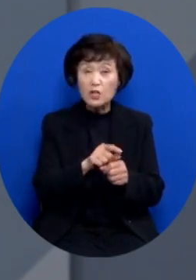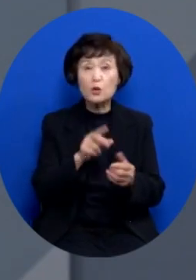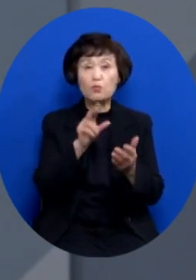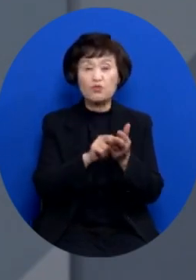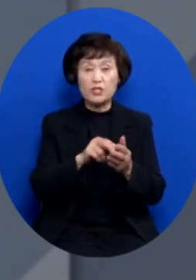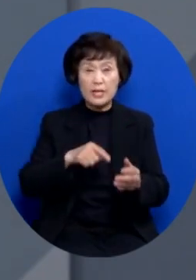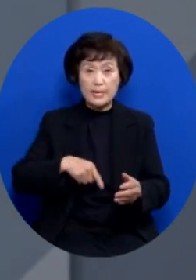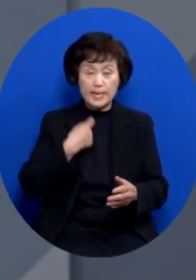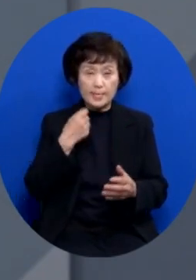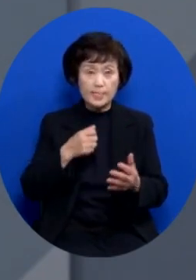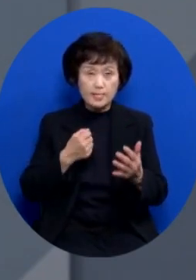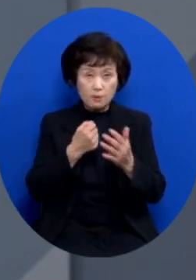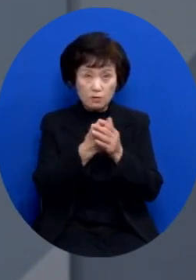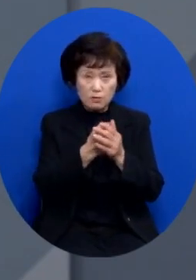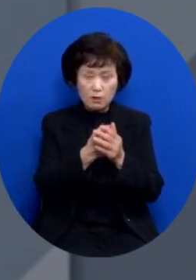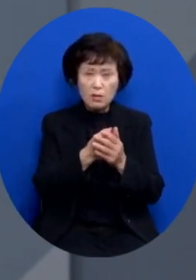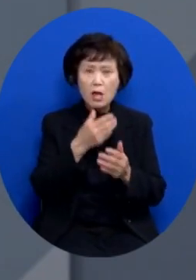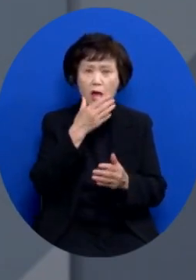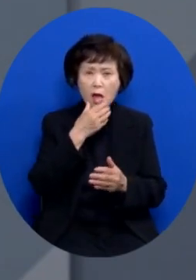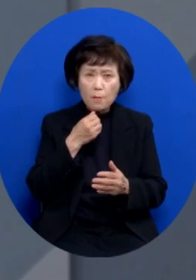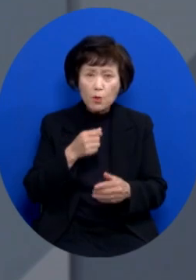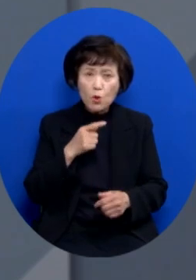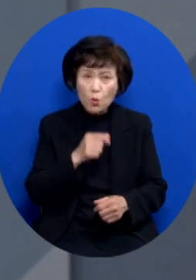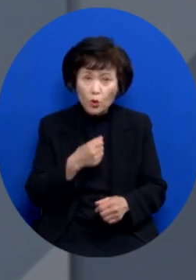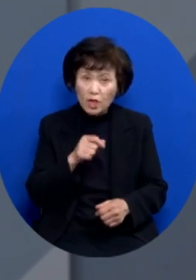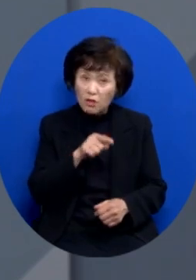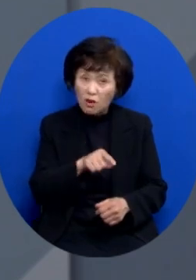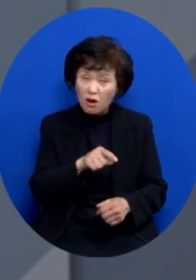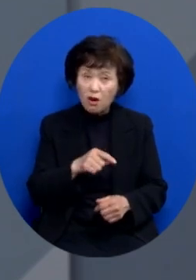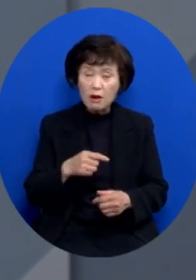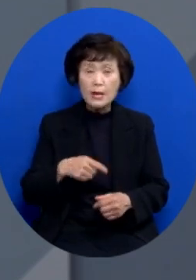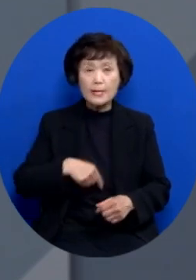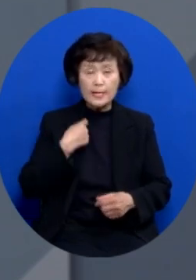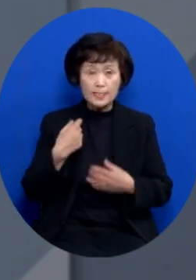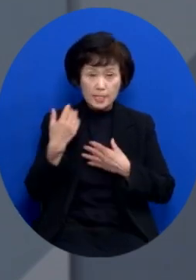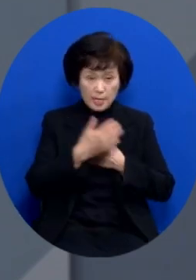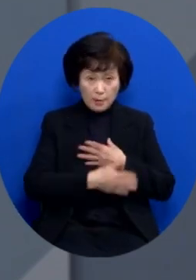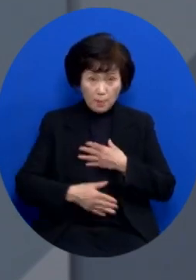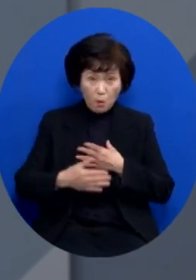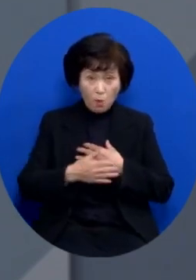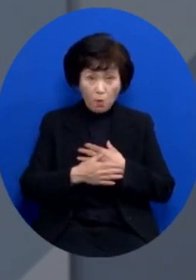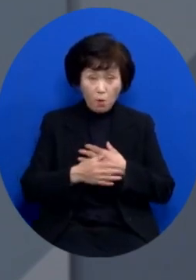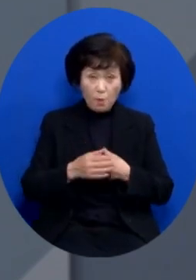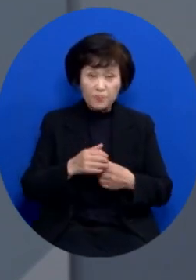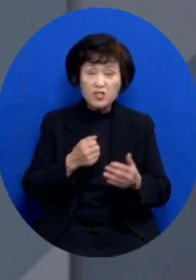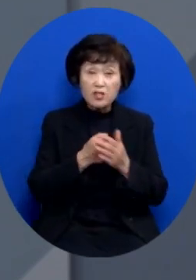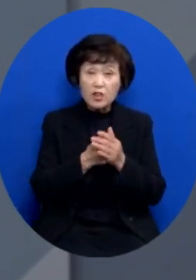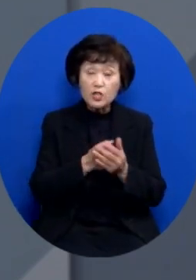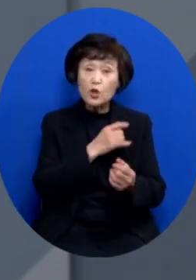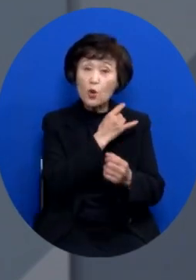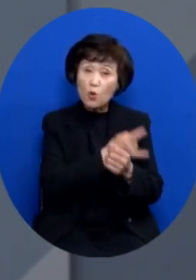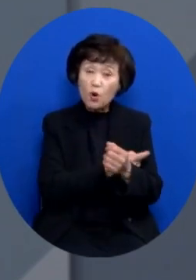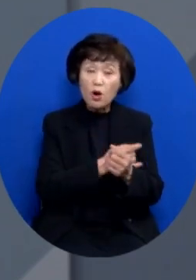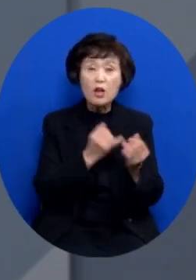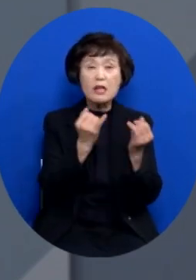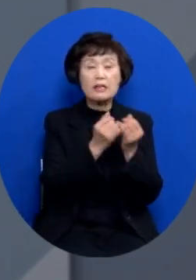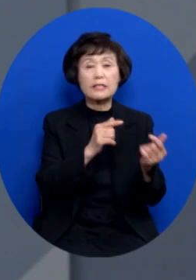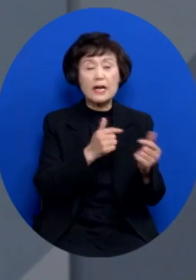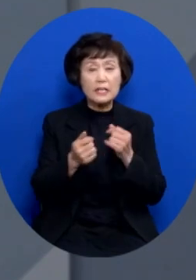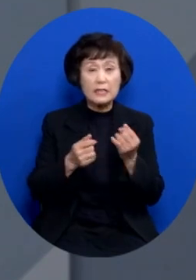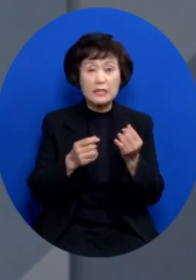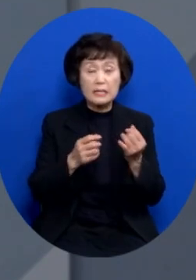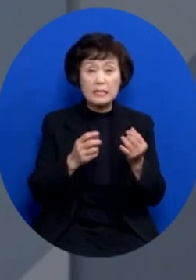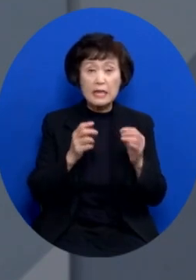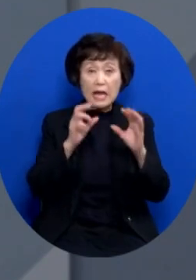이름으로 동성애가 나오고요. 그다음에 자기 신체결정권. 여성들의 낙태 같은 경우도 이를 통해서 이제 정당화시키죠. 태아